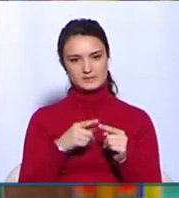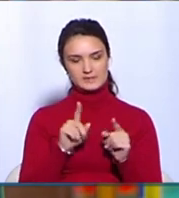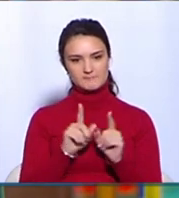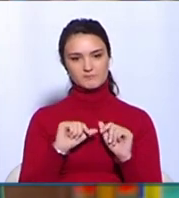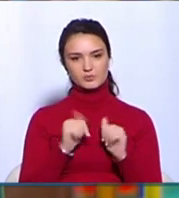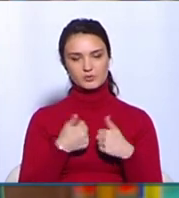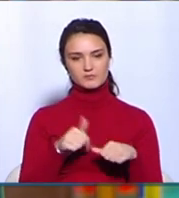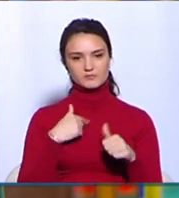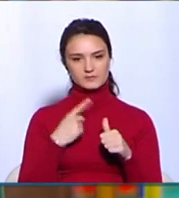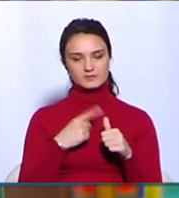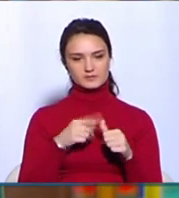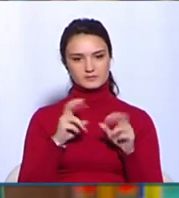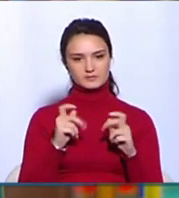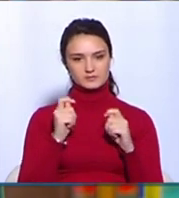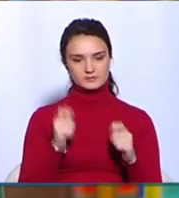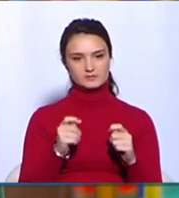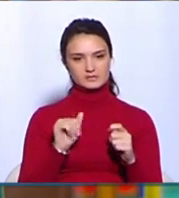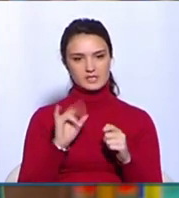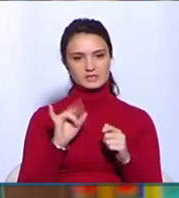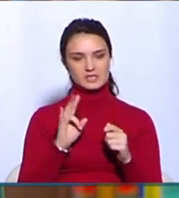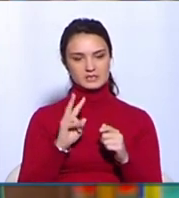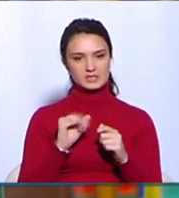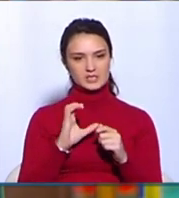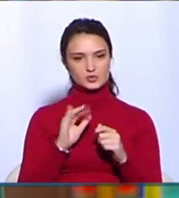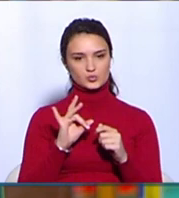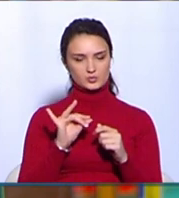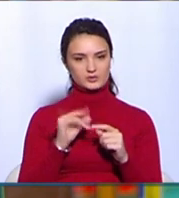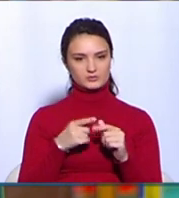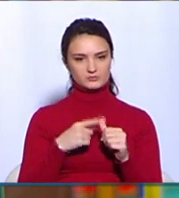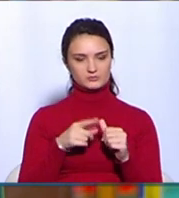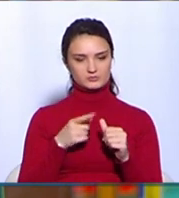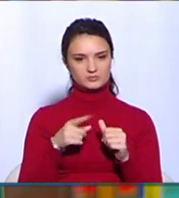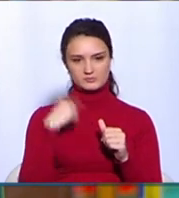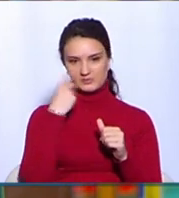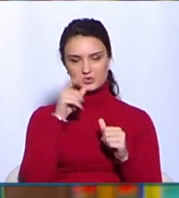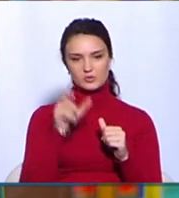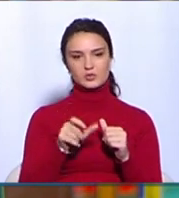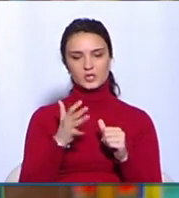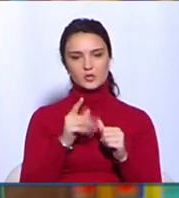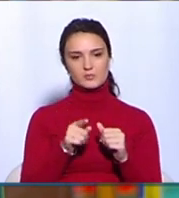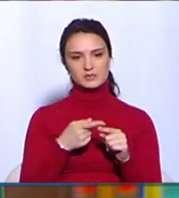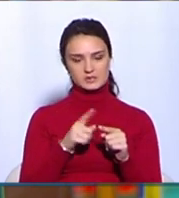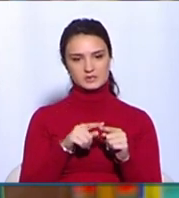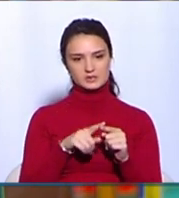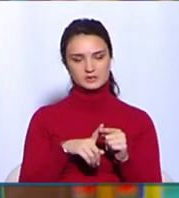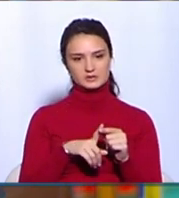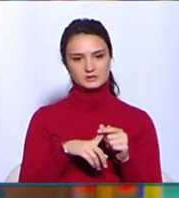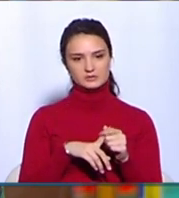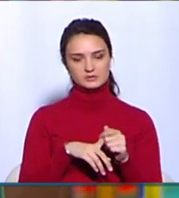ფორმა, რომელსაც ჩვენ უწოდებთ ანანკასტურ პერსონოლოგიას, ანუ პერსონოლოგია, რომელიც